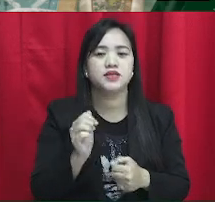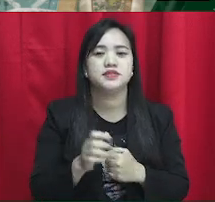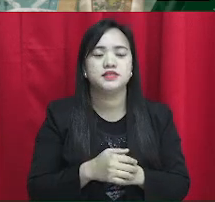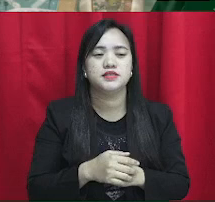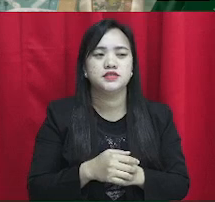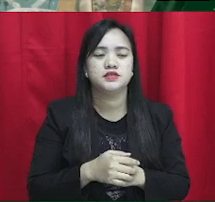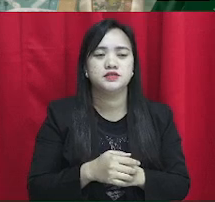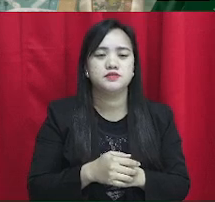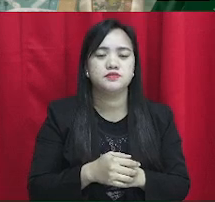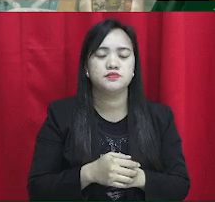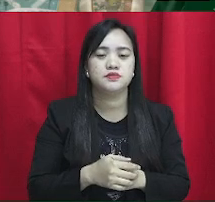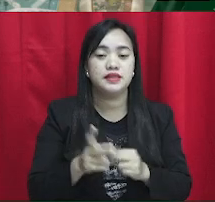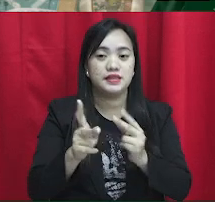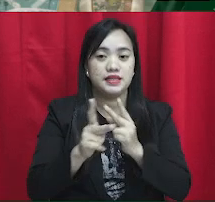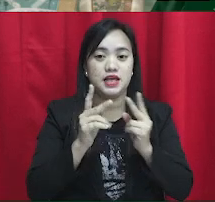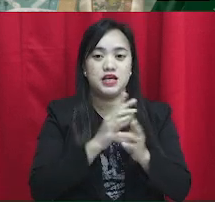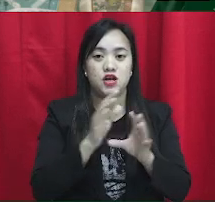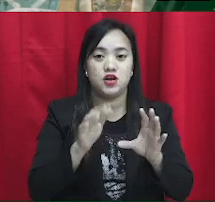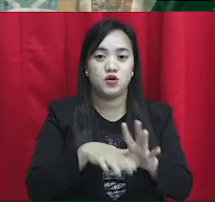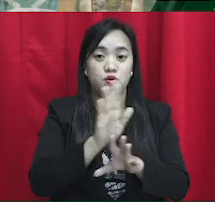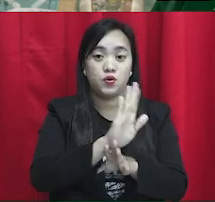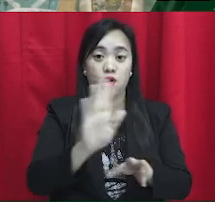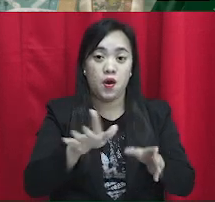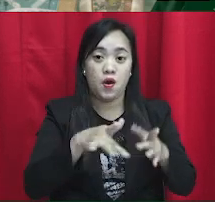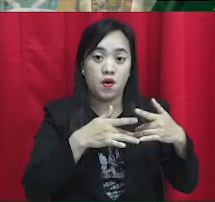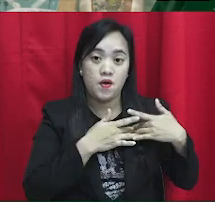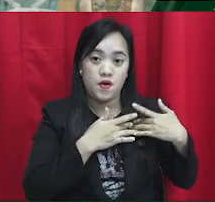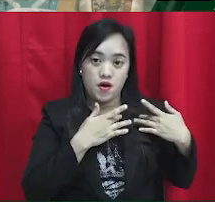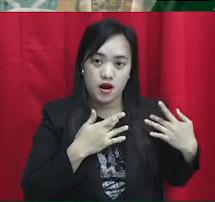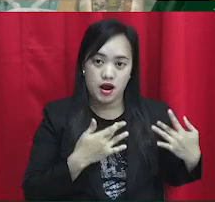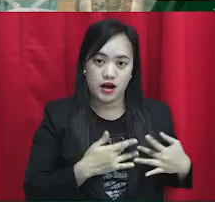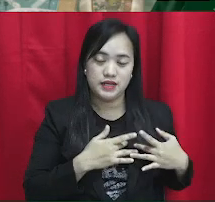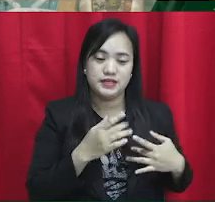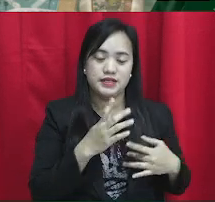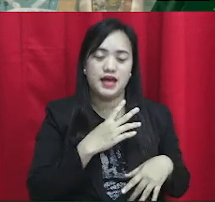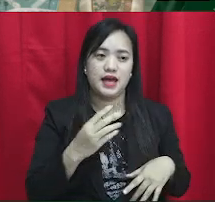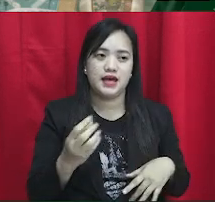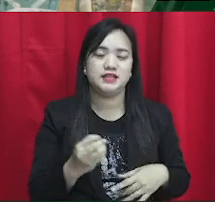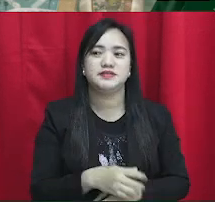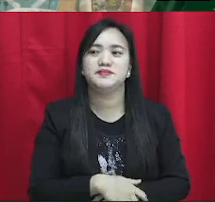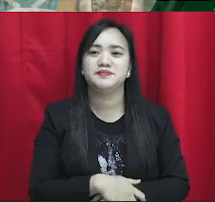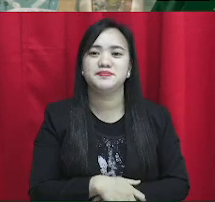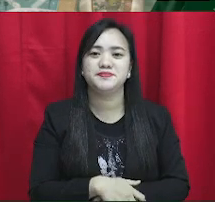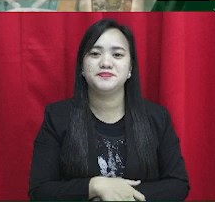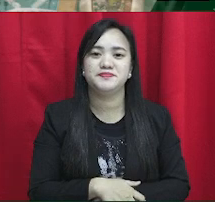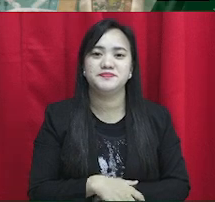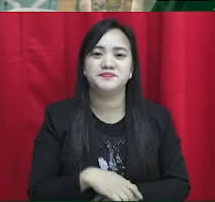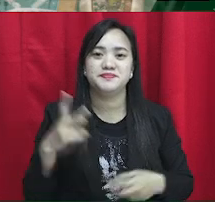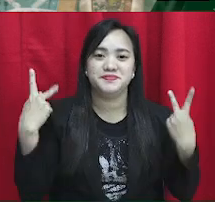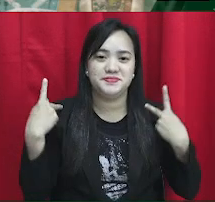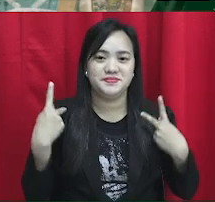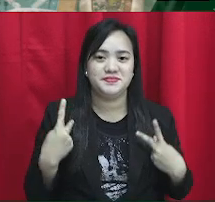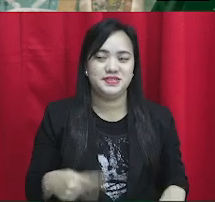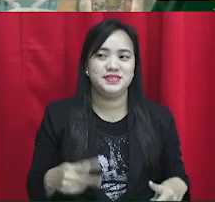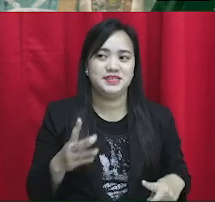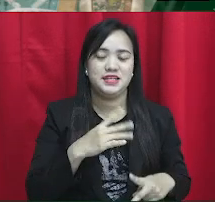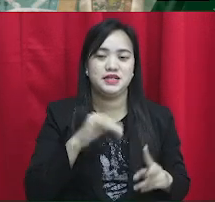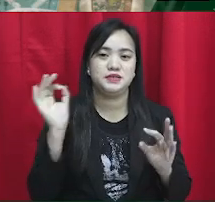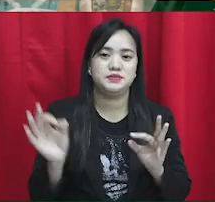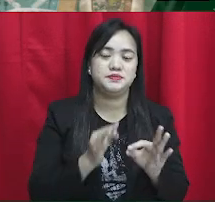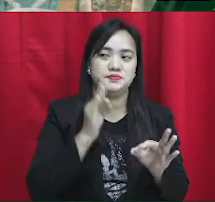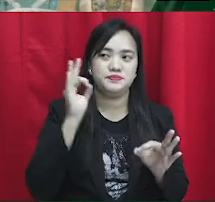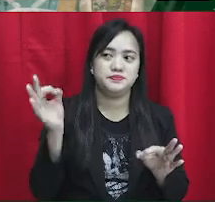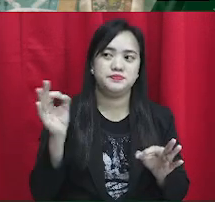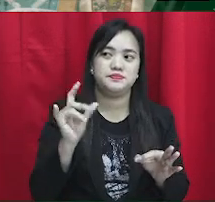Exacto, partner. Kasi physically, yung puso mo, yan ang tinitira pagkain ka ng kain ng matataba ngayong Pasko. Exacto. At yung puso mo naman